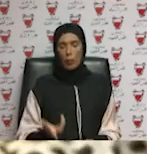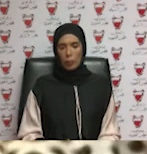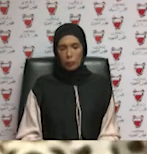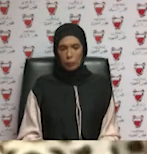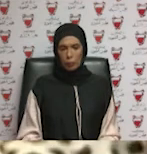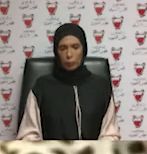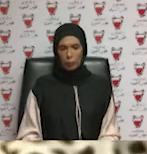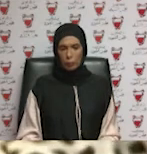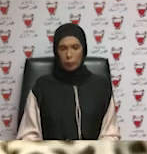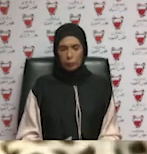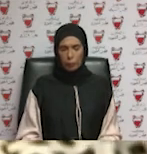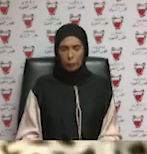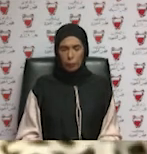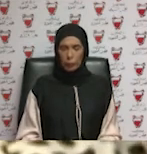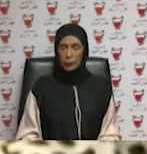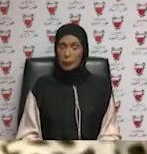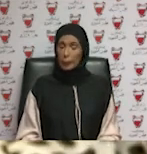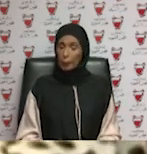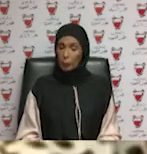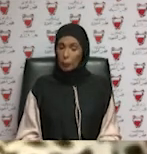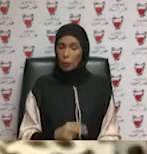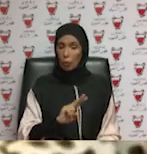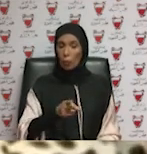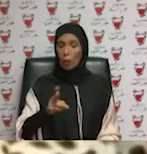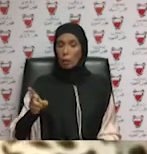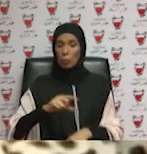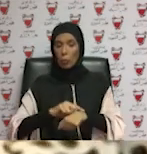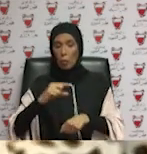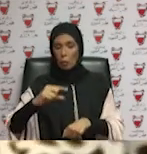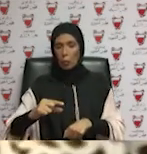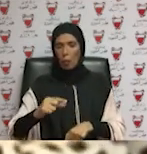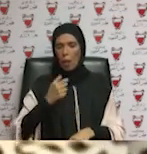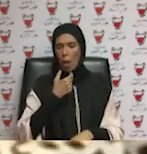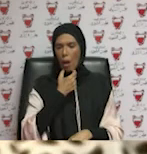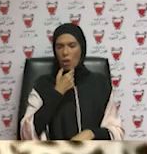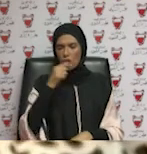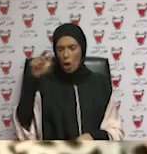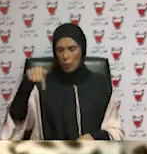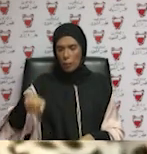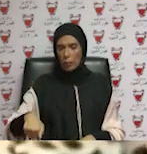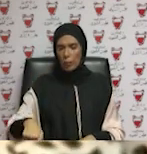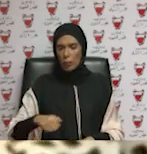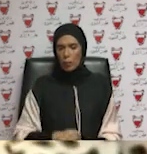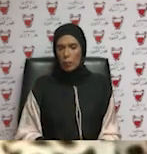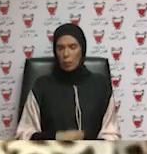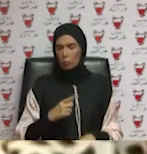ومثل ما نعرف كلنا يعني يوجد العديد من الأطباء الأجانب في البحرين، ولا يزال